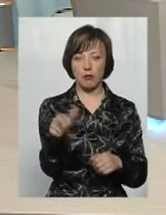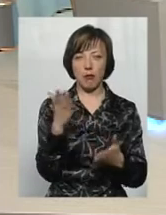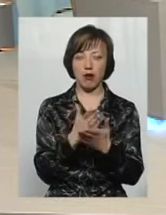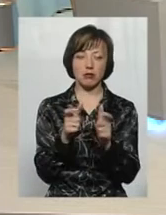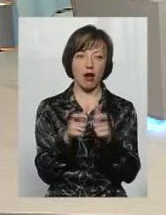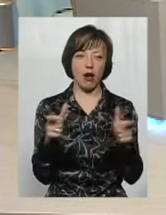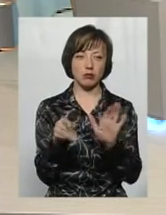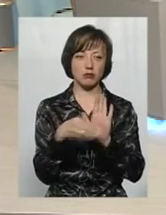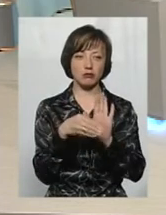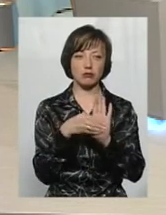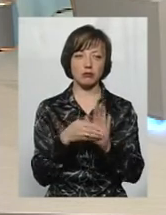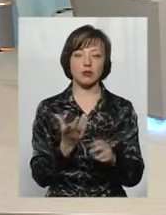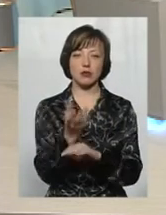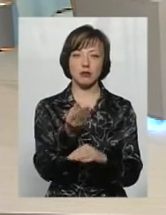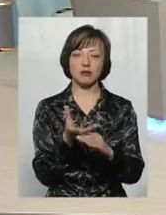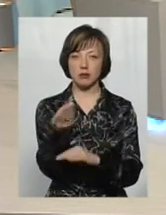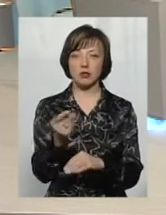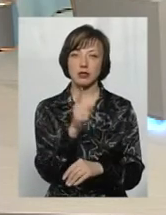картку, якою буде розраховуватися